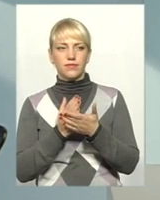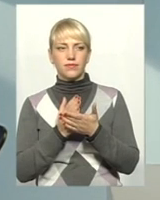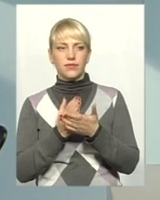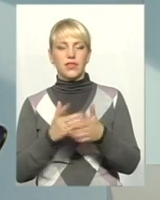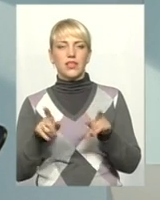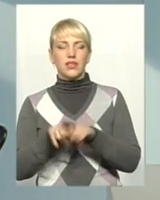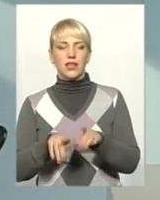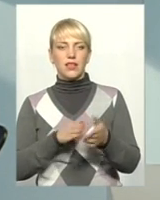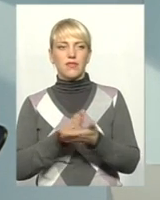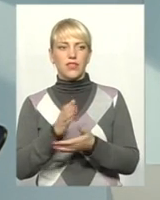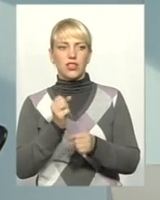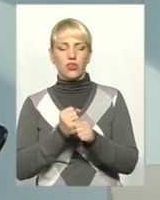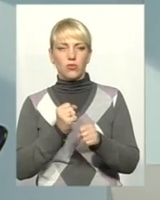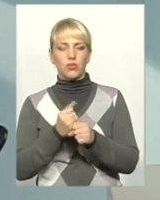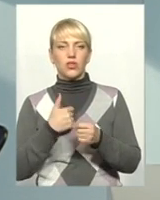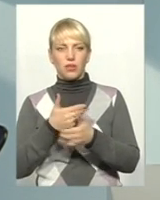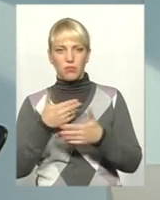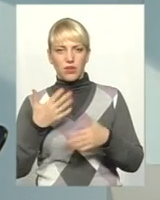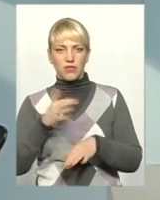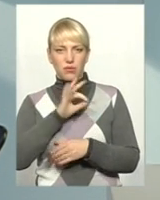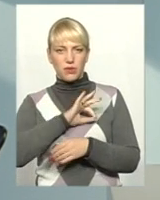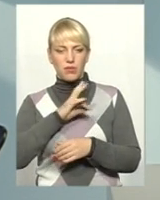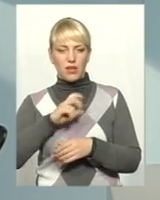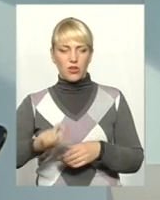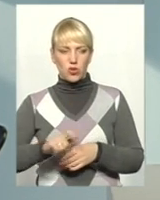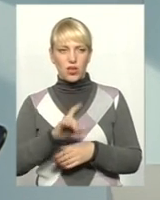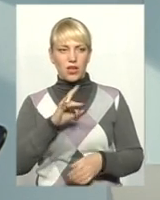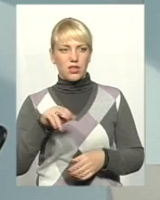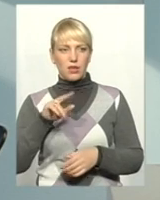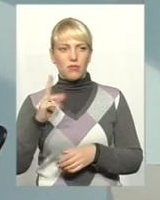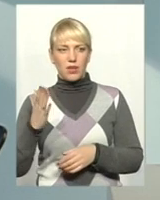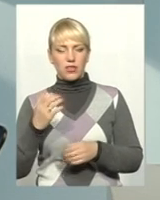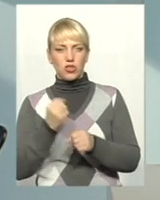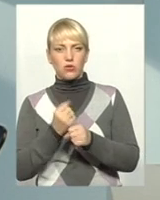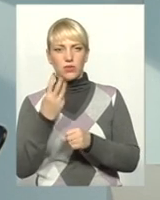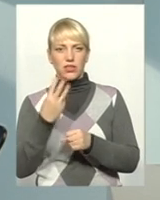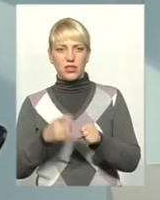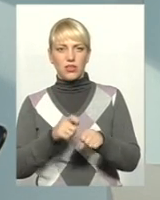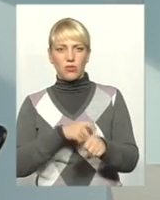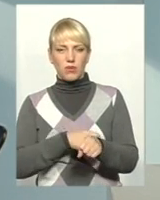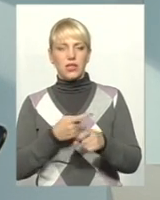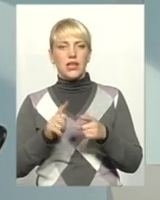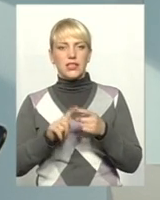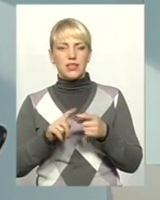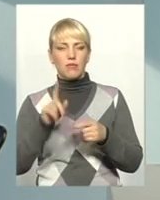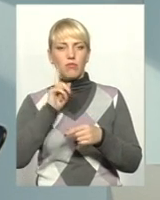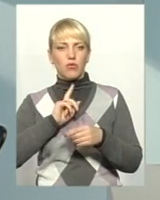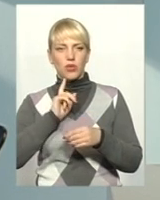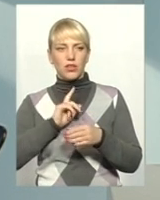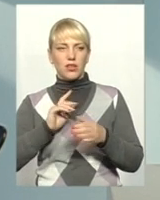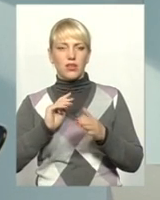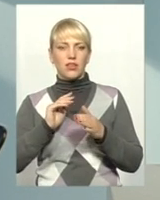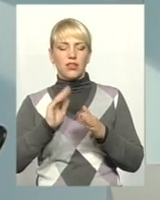такі види робіт, і ми його примінили в цьому році на дорогі Р-05, зробили 3 кілометри. Поки що відгуки